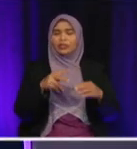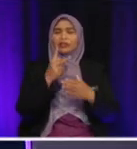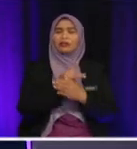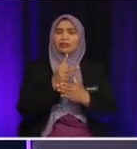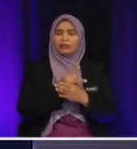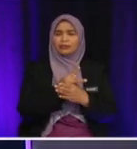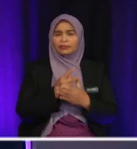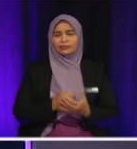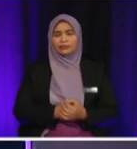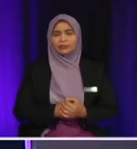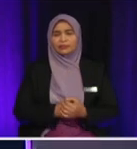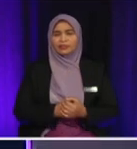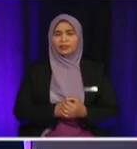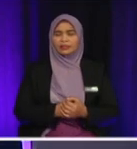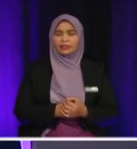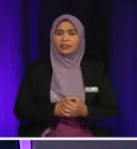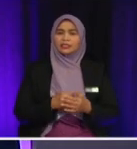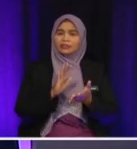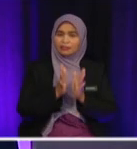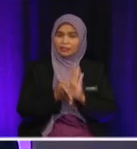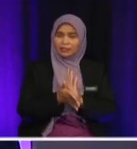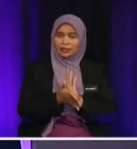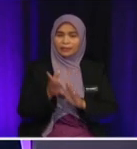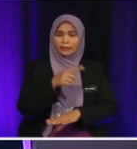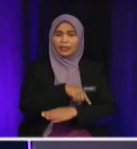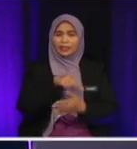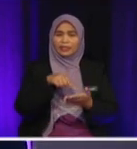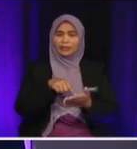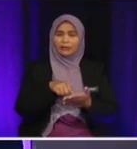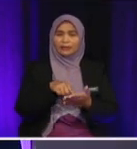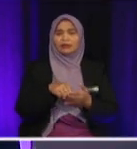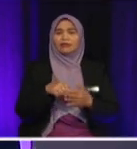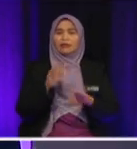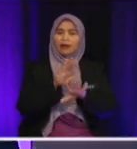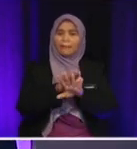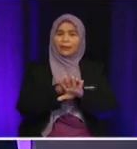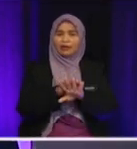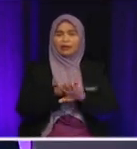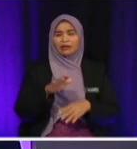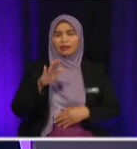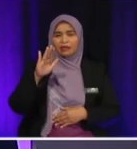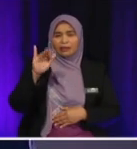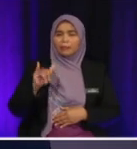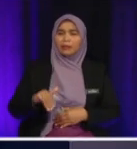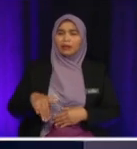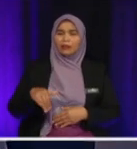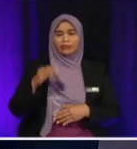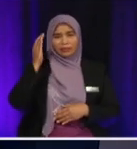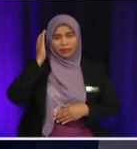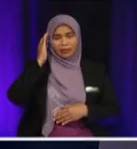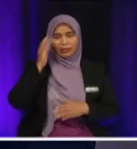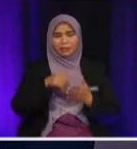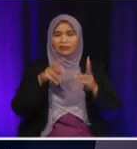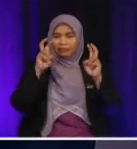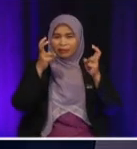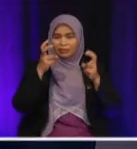kena potong tangan hudud ni. Ha, kan? Jadi hari ini mungkin ramai yang mungkin masih keliru tentang tajuk yang kita nak belajar pada hari ini.